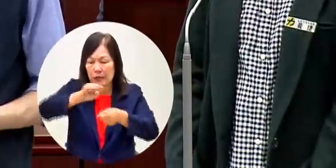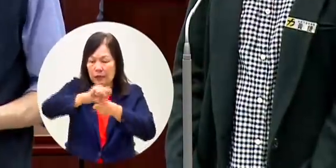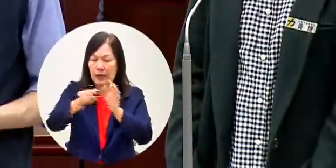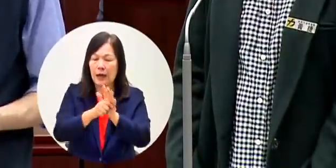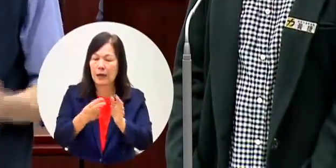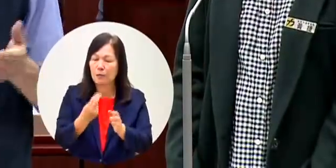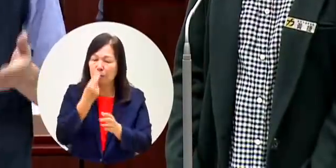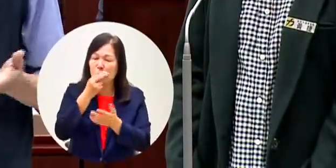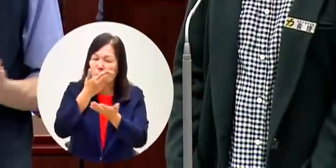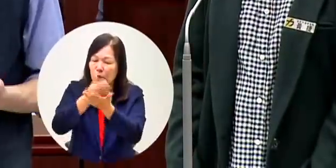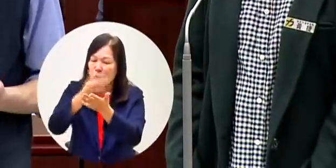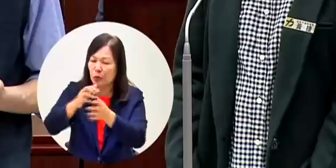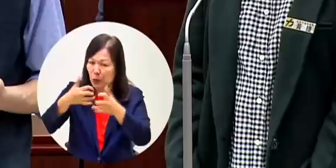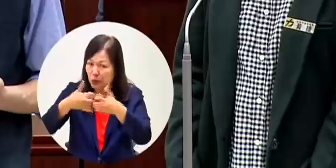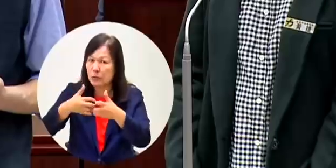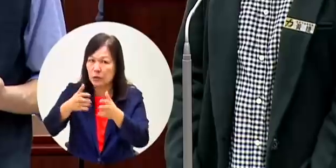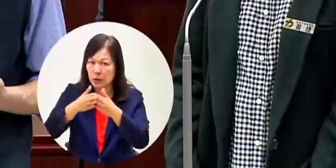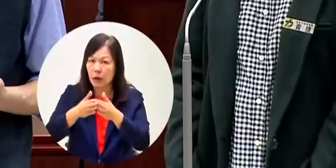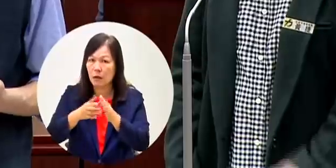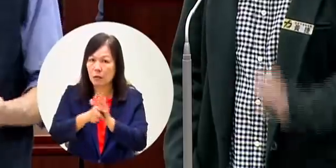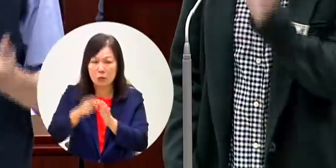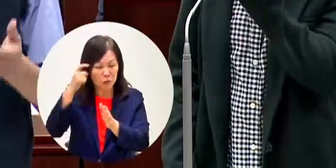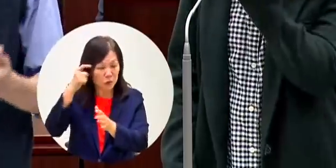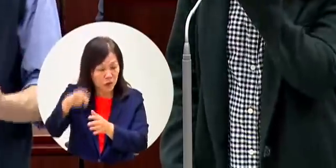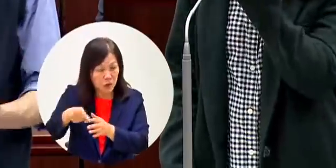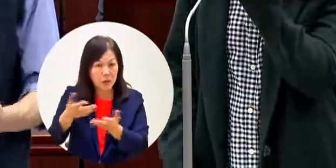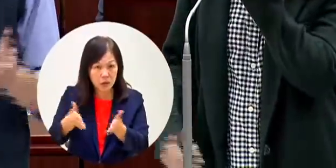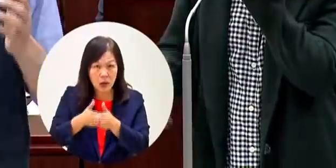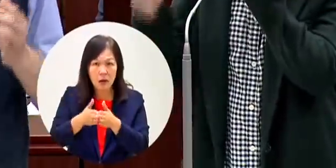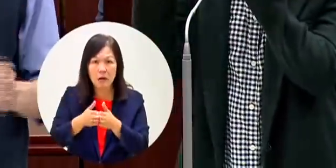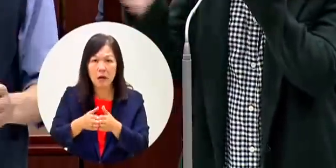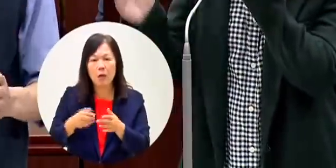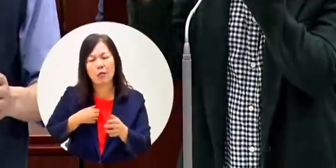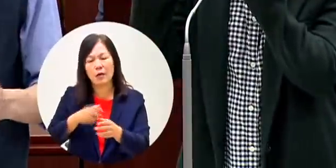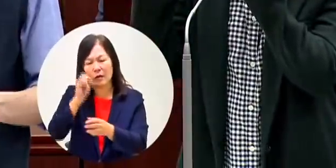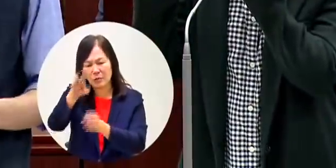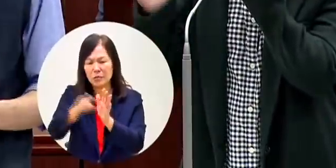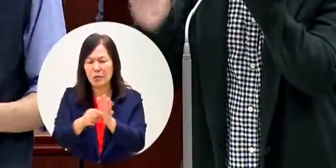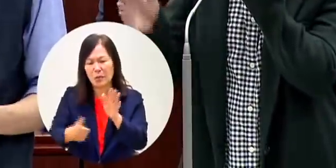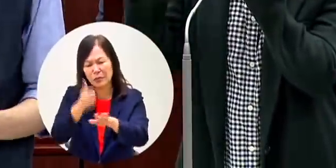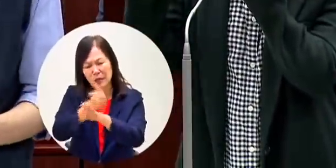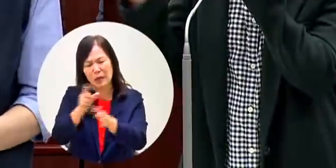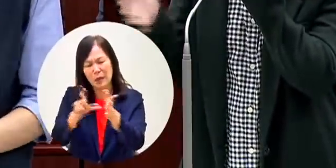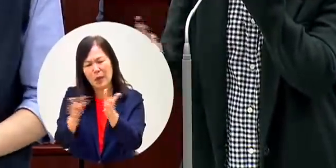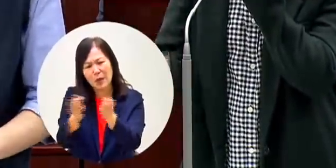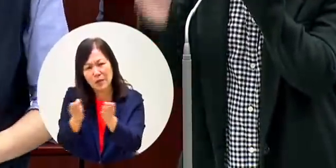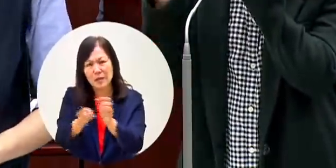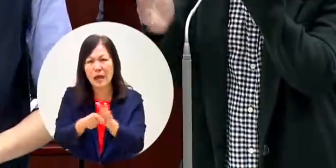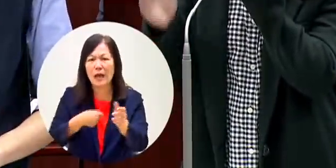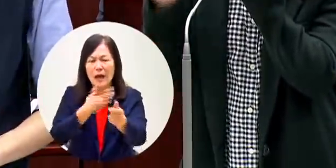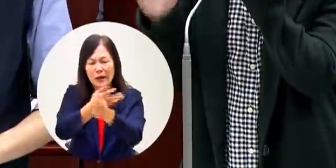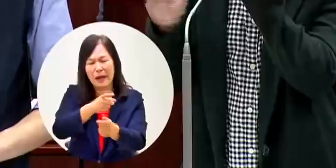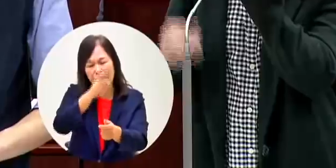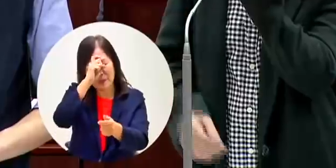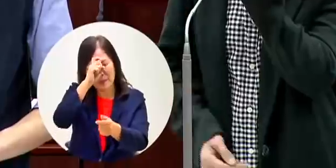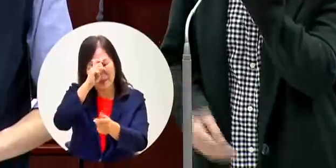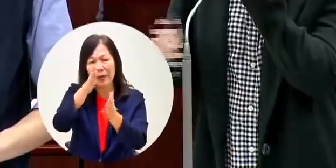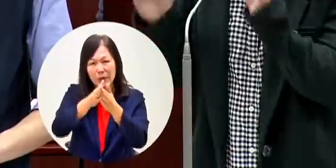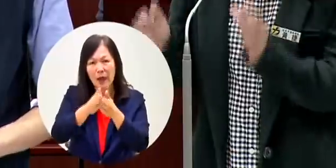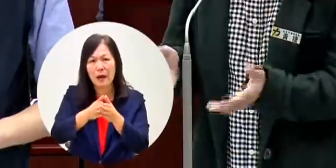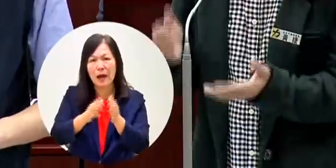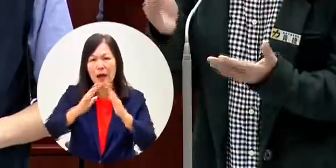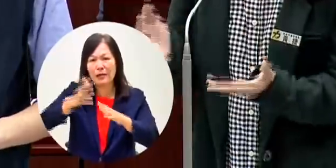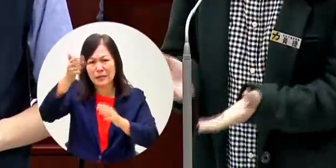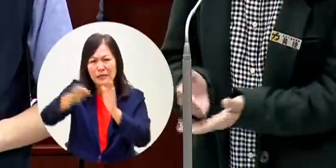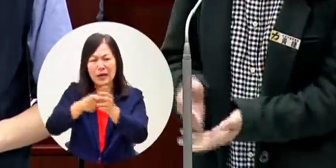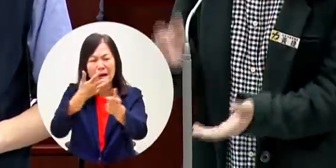黄议员，我才上了20天。 但是你要给大家愿景，市长的最会的就是给大家愿景，那可不可以就固定污染源